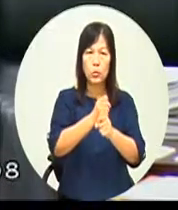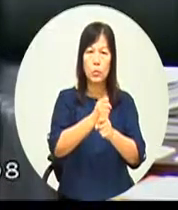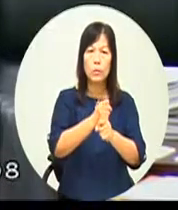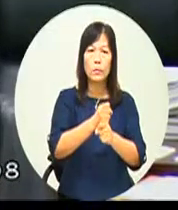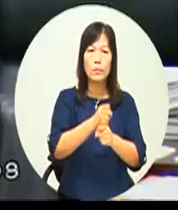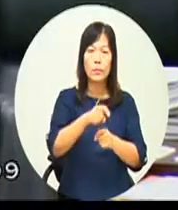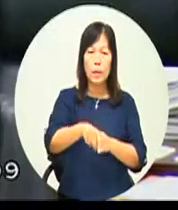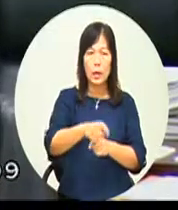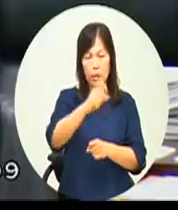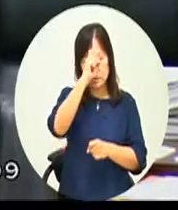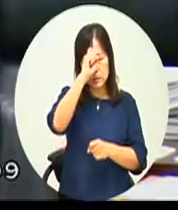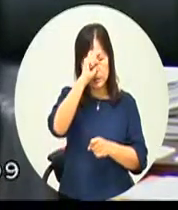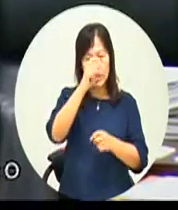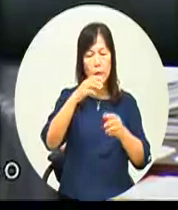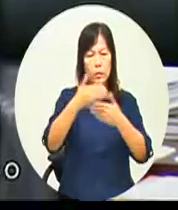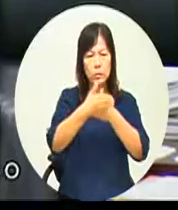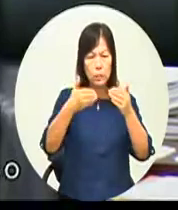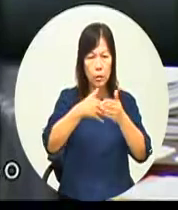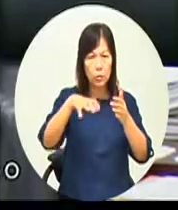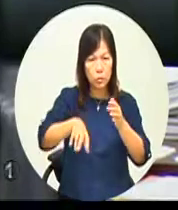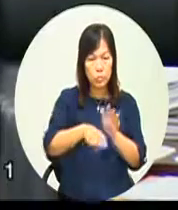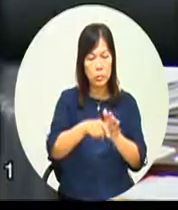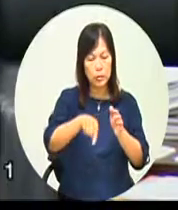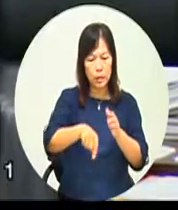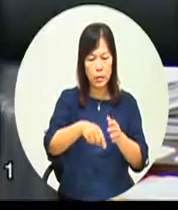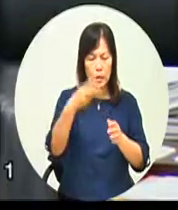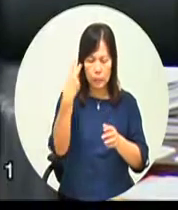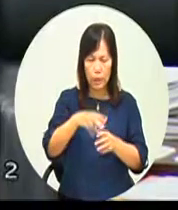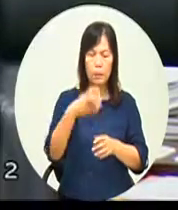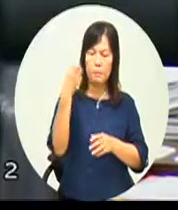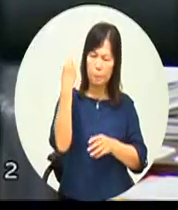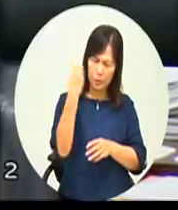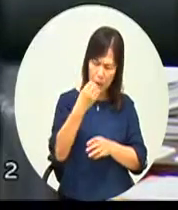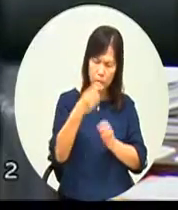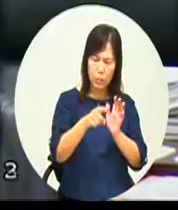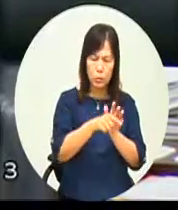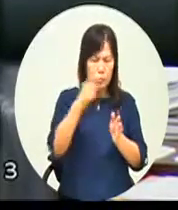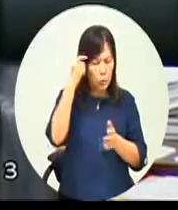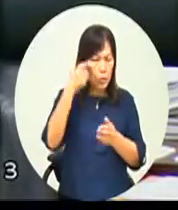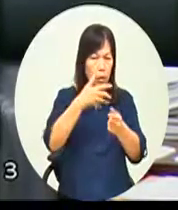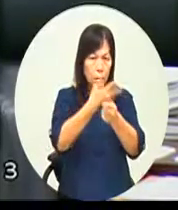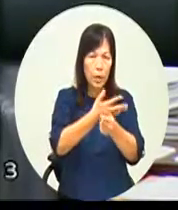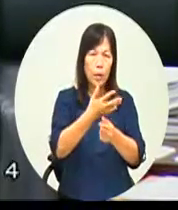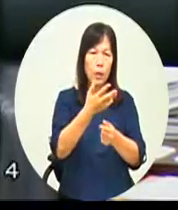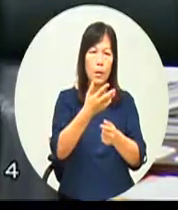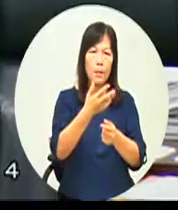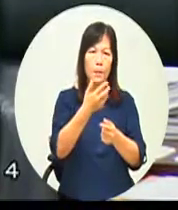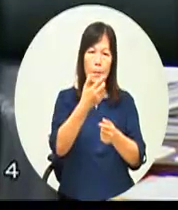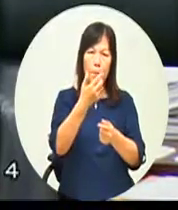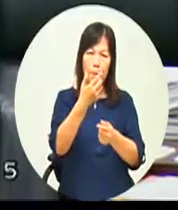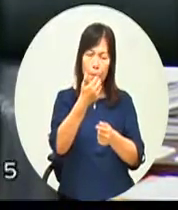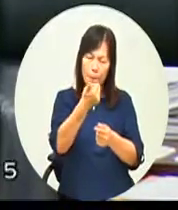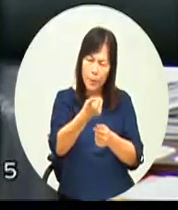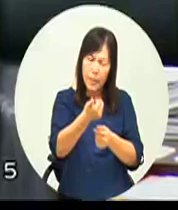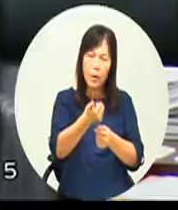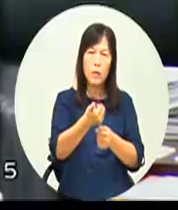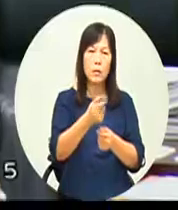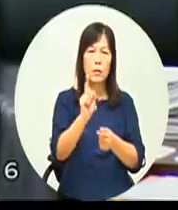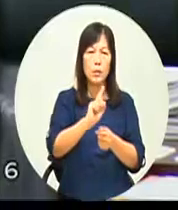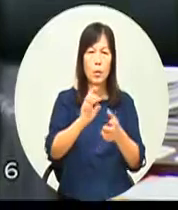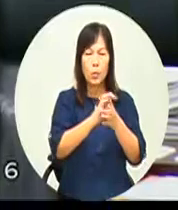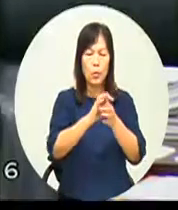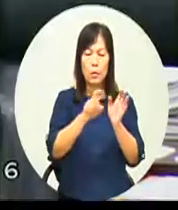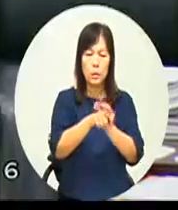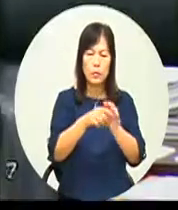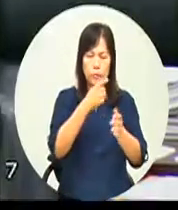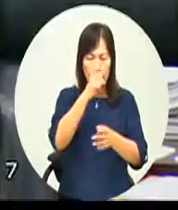望交通局在这个部分重新提供一个更好的交通相关的一个宝